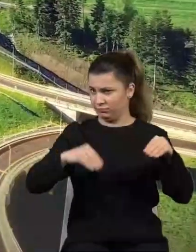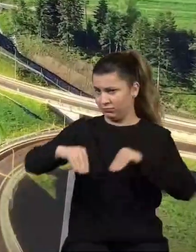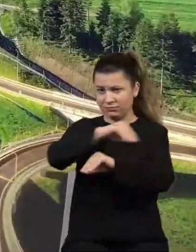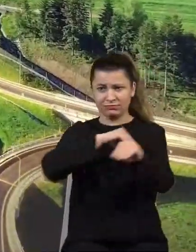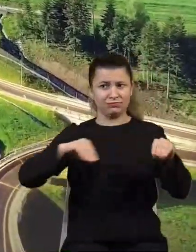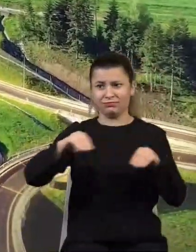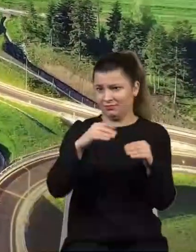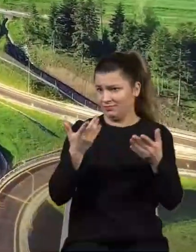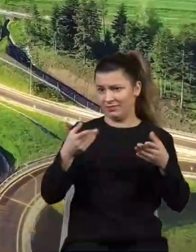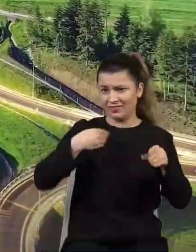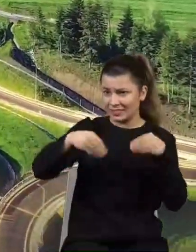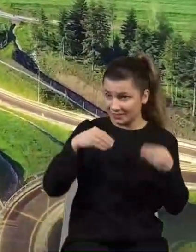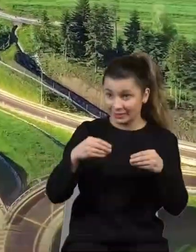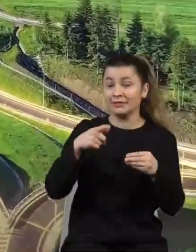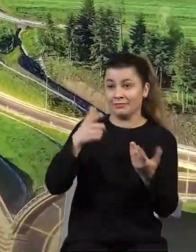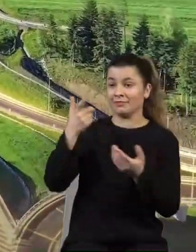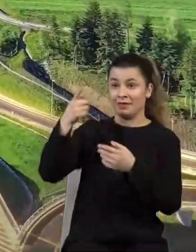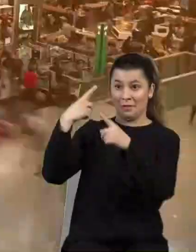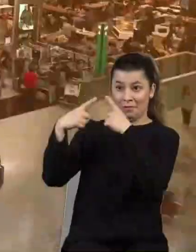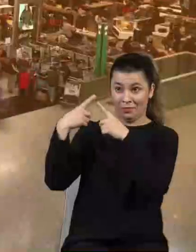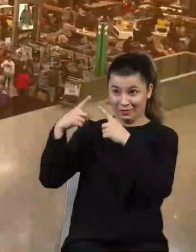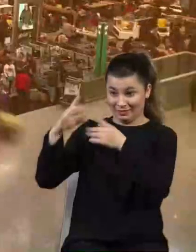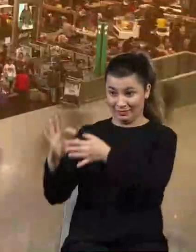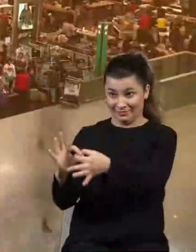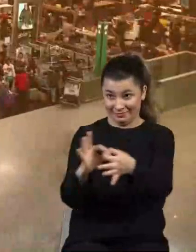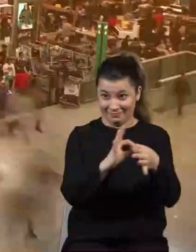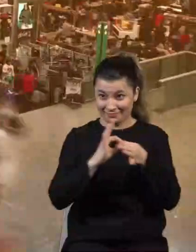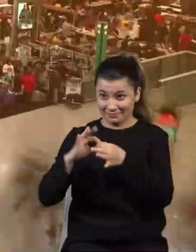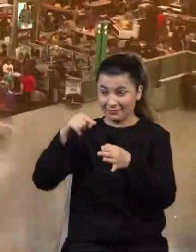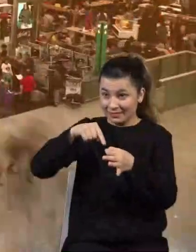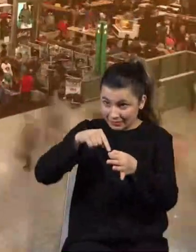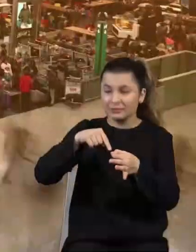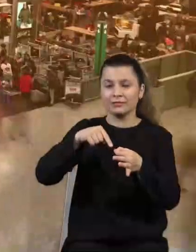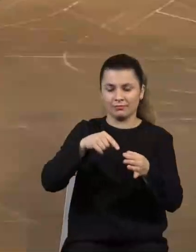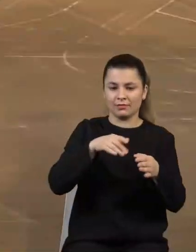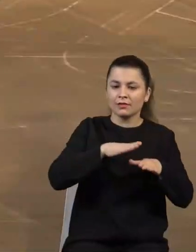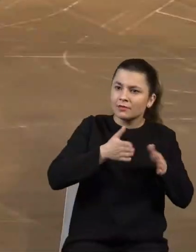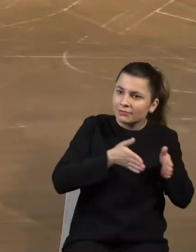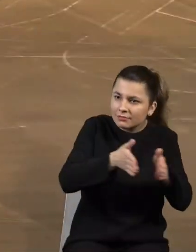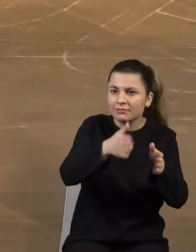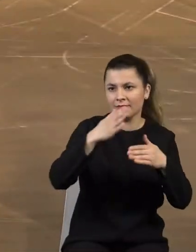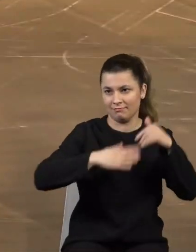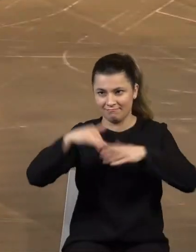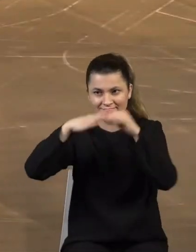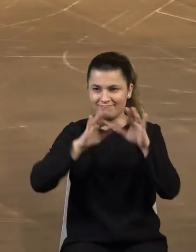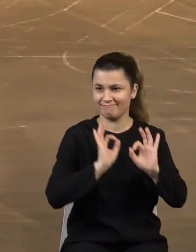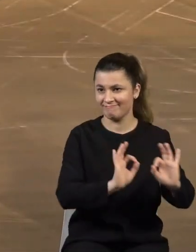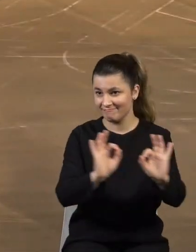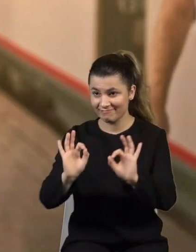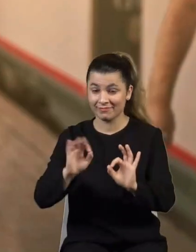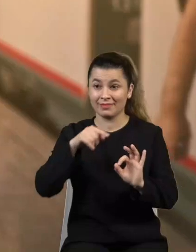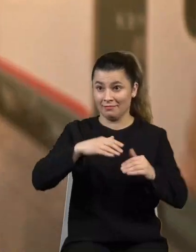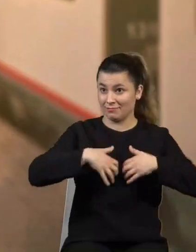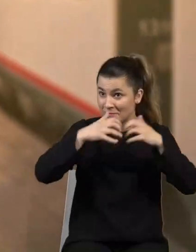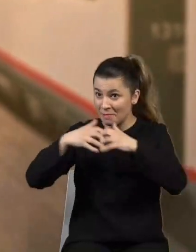spójności w transeuropejską sieć transportową. Budowanie dostępności terytorialnej i mobilności wychodzi poza